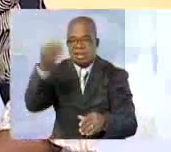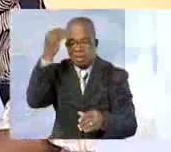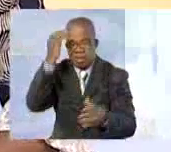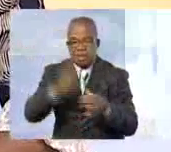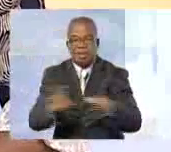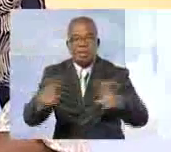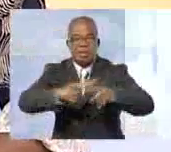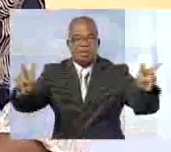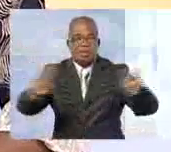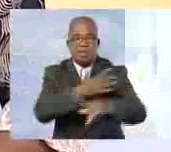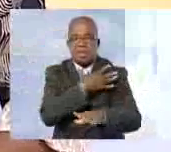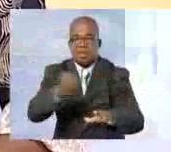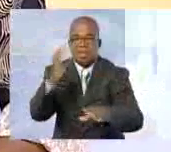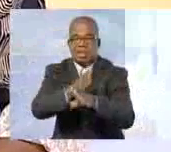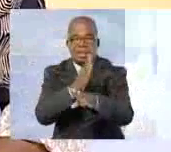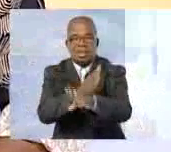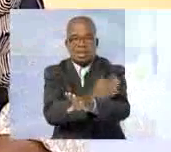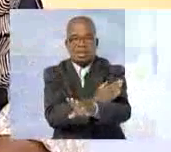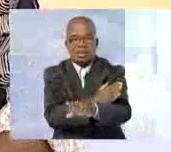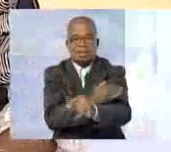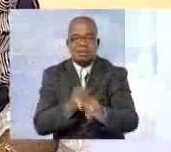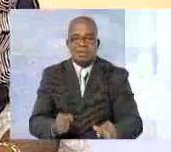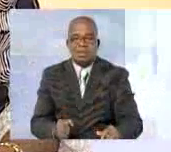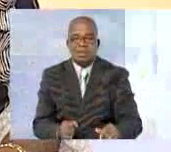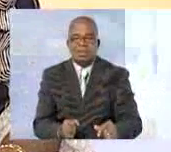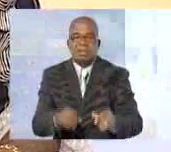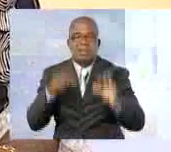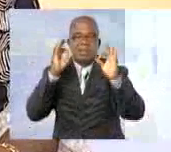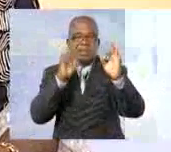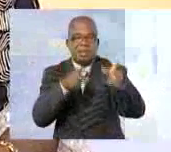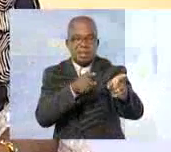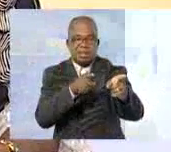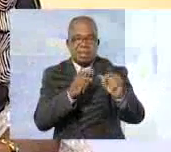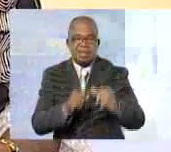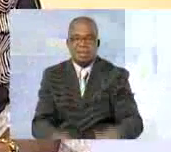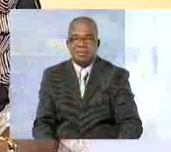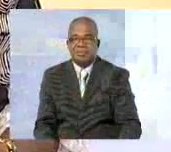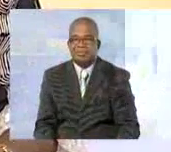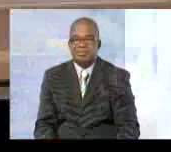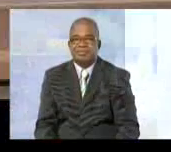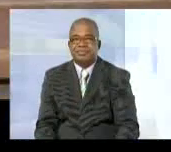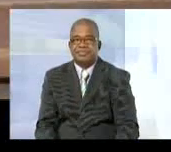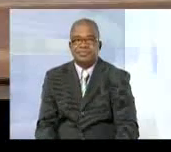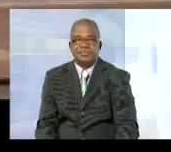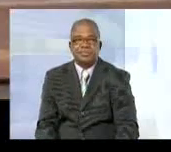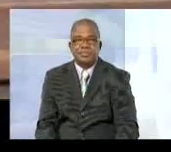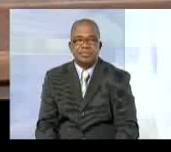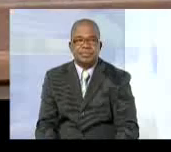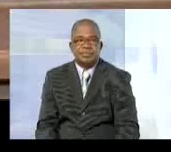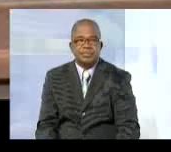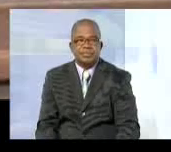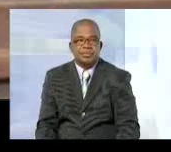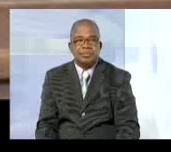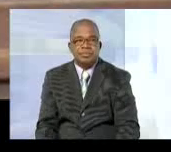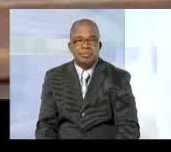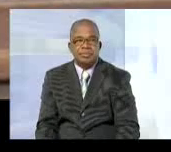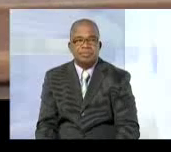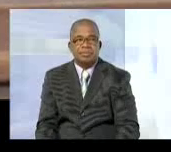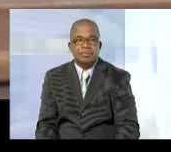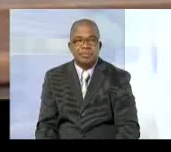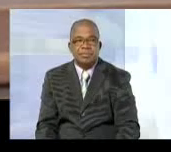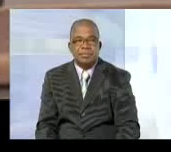du Plan et du Développement, Albert Mabry-Touakeus. Les explications de Victoria Angoua. Le projet de loi de